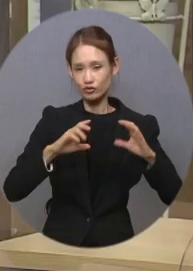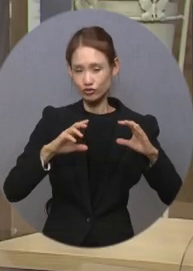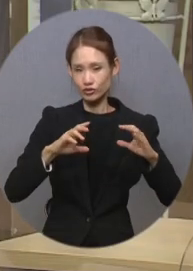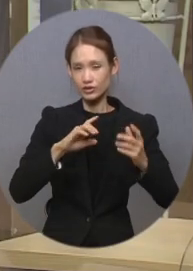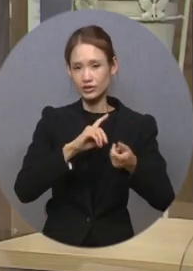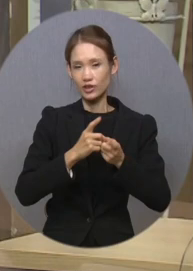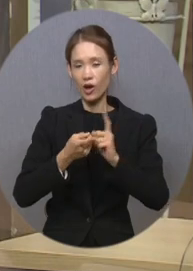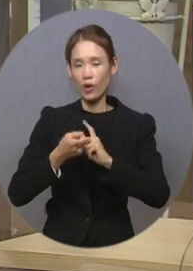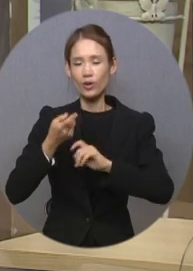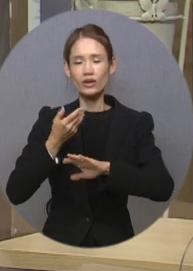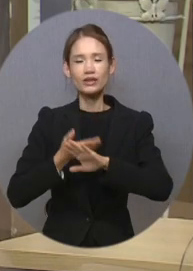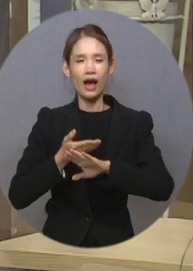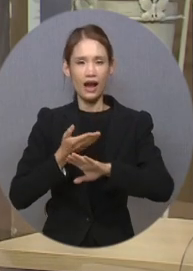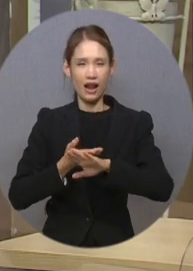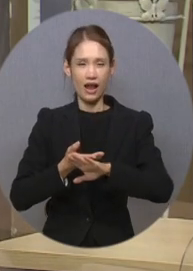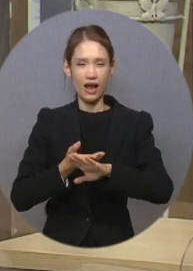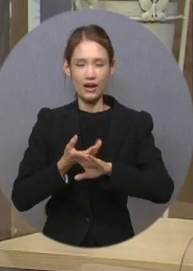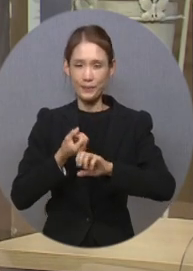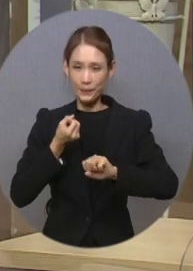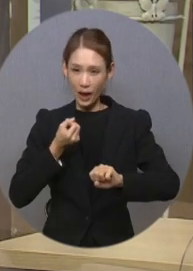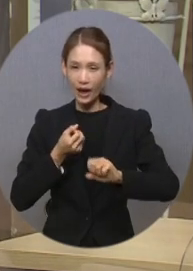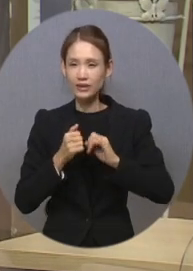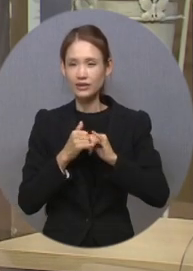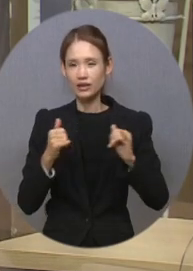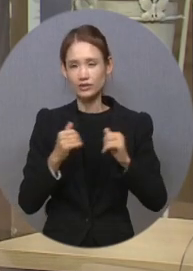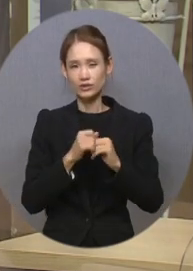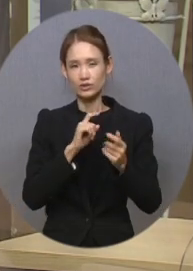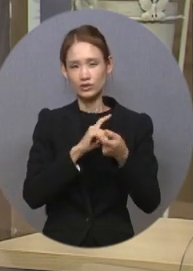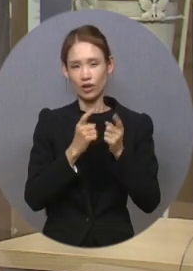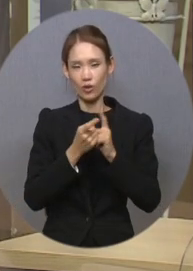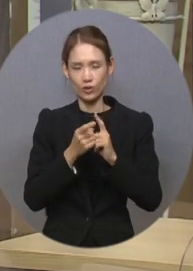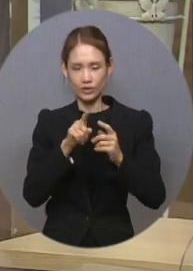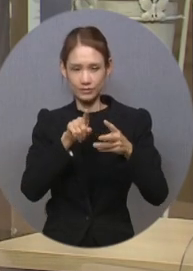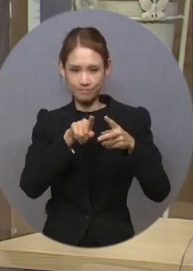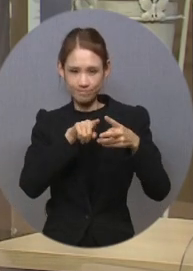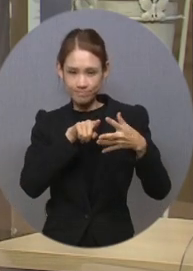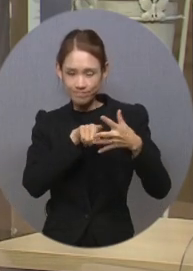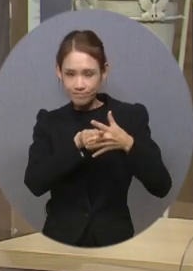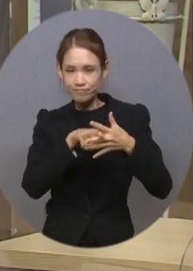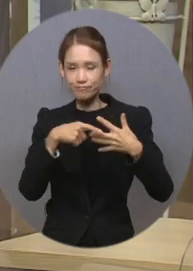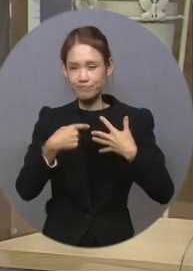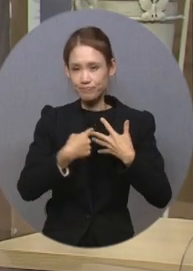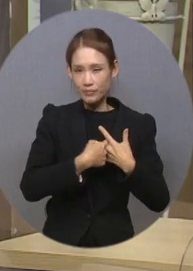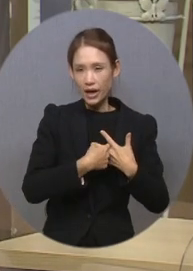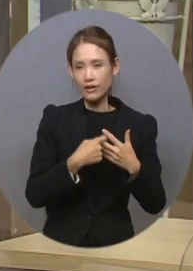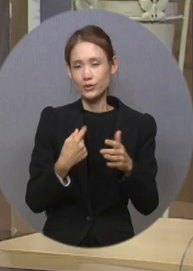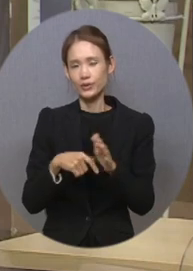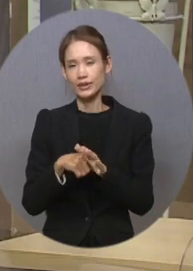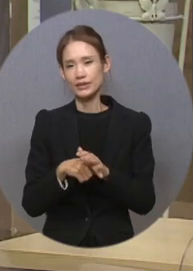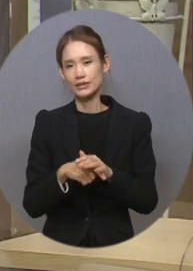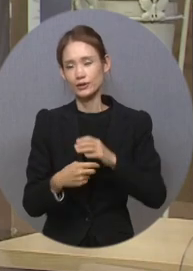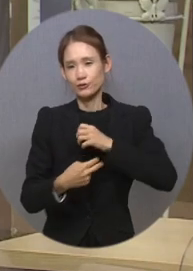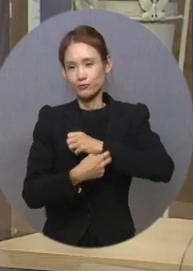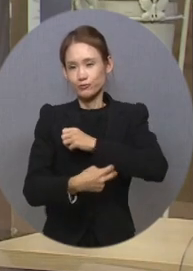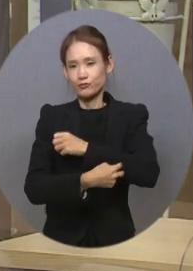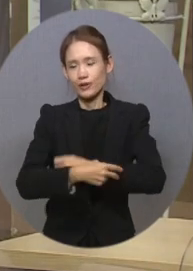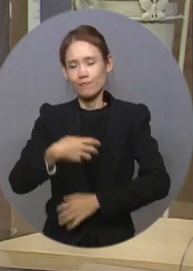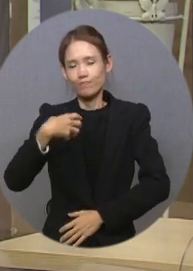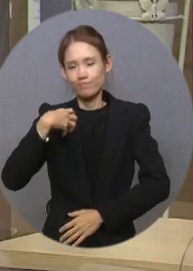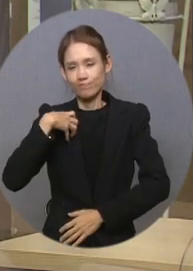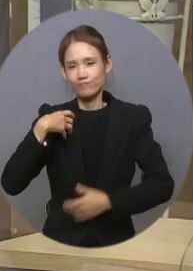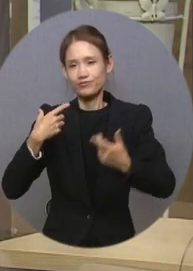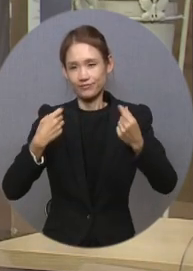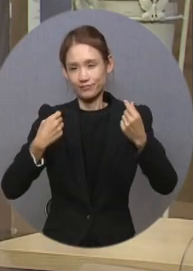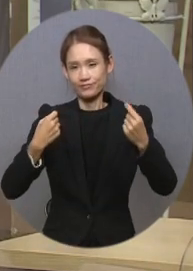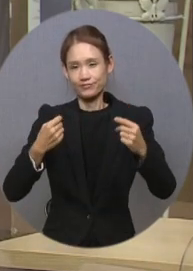서로 다른 이런 사람들이 서로를 보다 더 잘 이해할 수 있도록 하는 그런 가교 역할을 또 여수 시에서 하고 계신 것